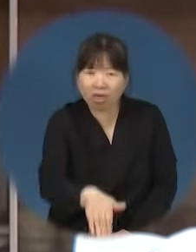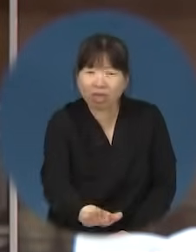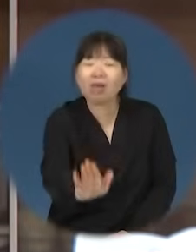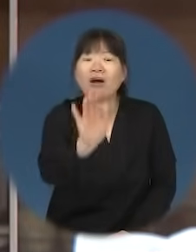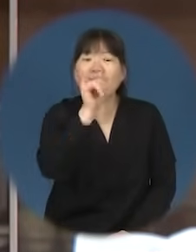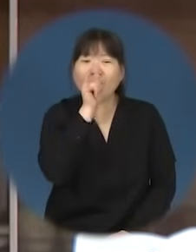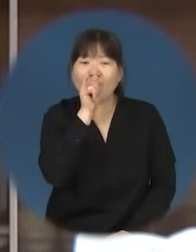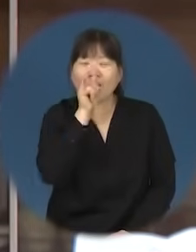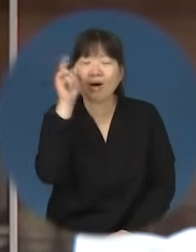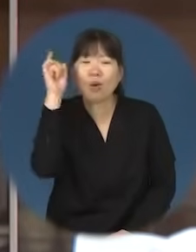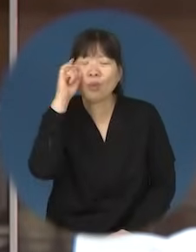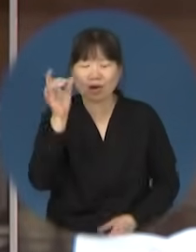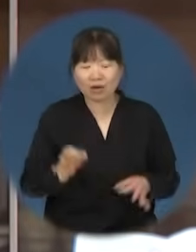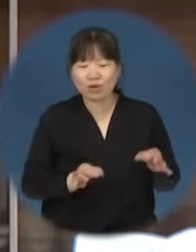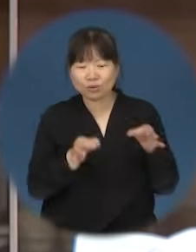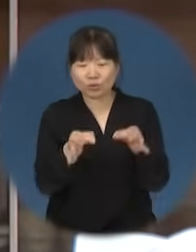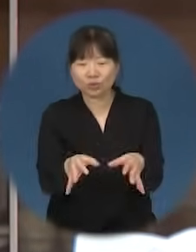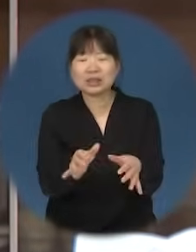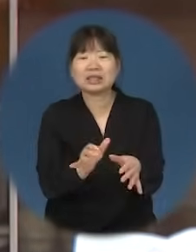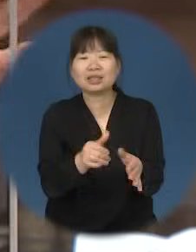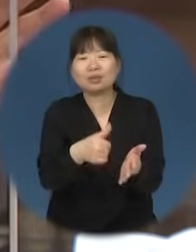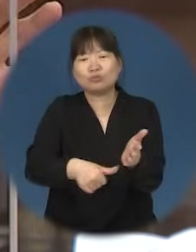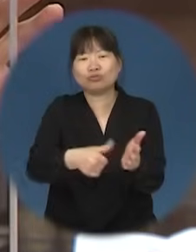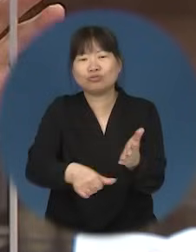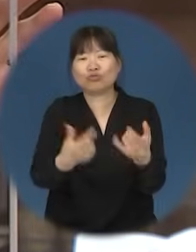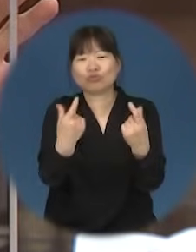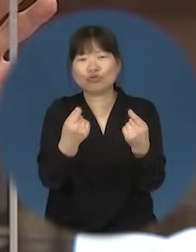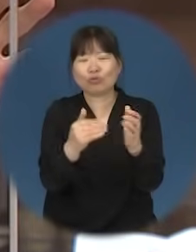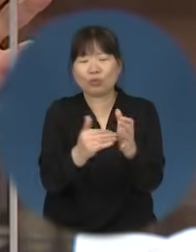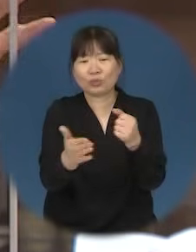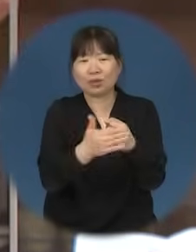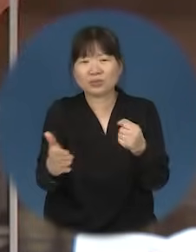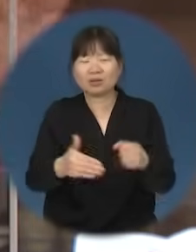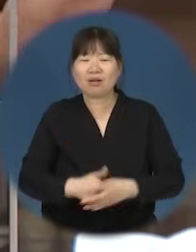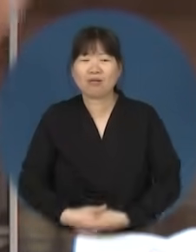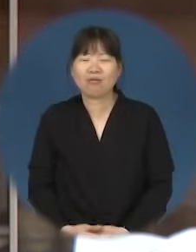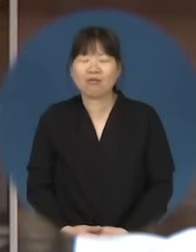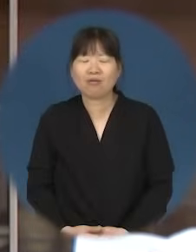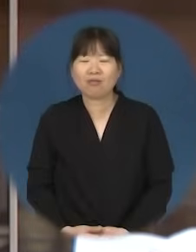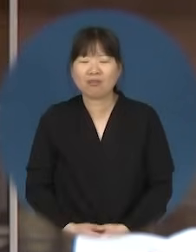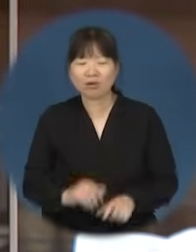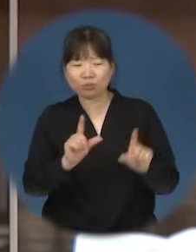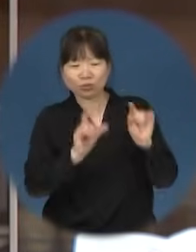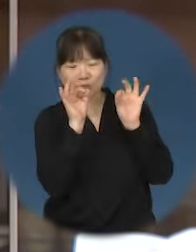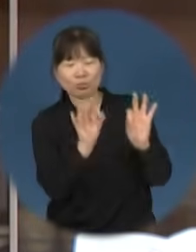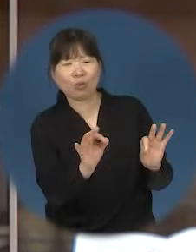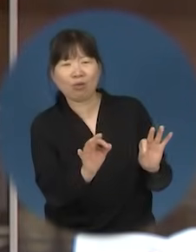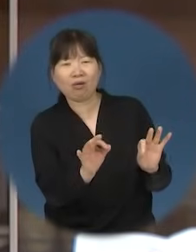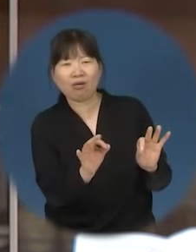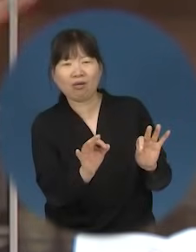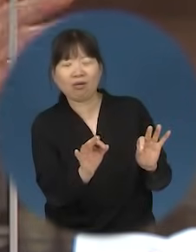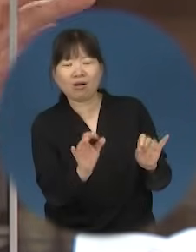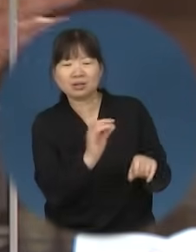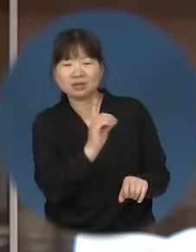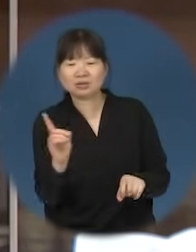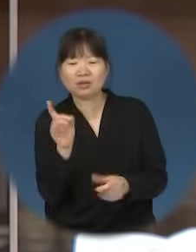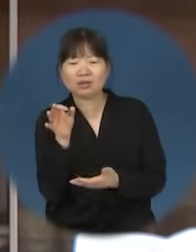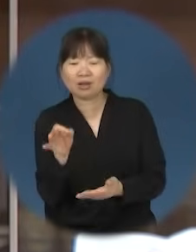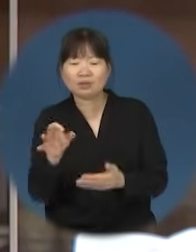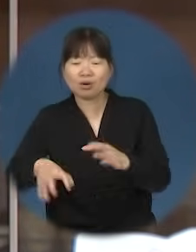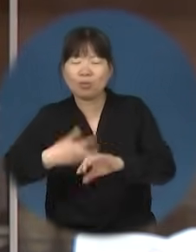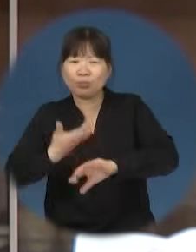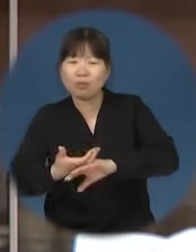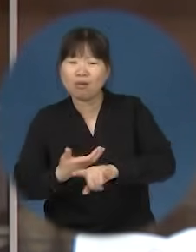이건 일종의 투기 시장의 투기 상품화 돼버린 거거든요. 예. 이 현상을 보면서는 사람들이 야 디지털 자산